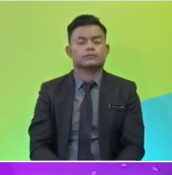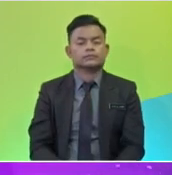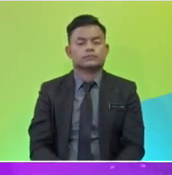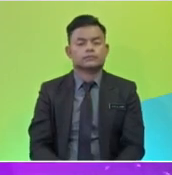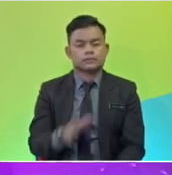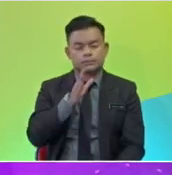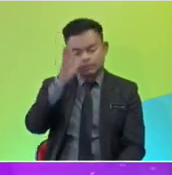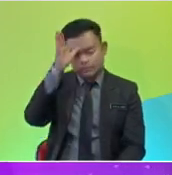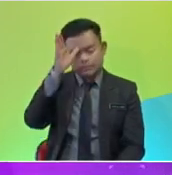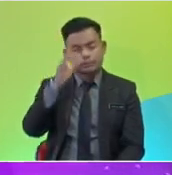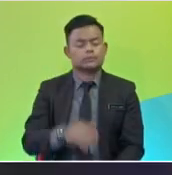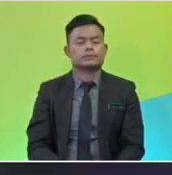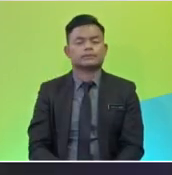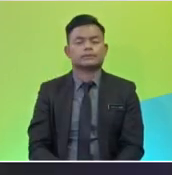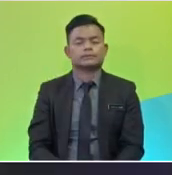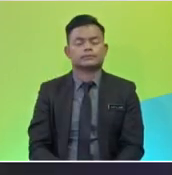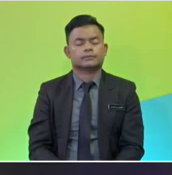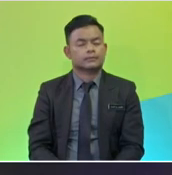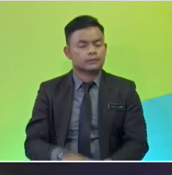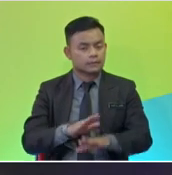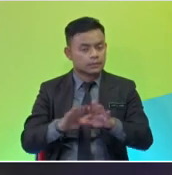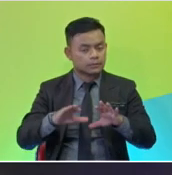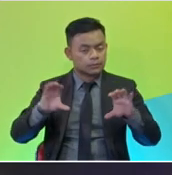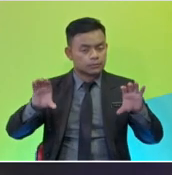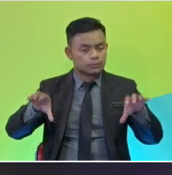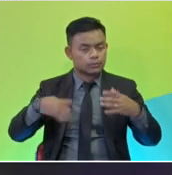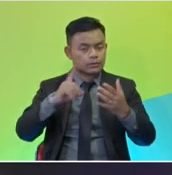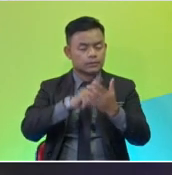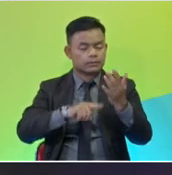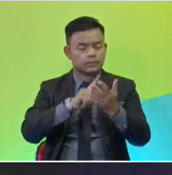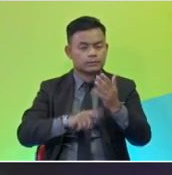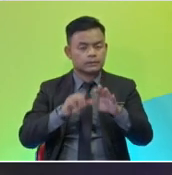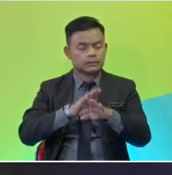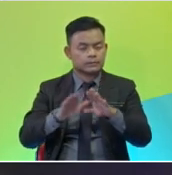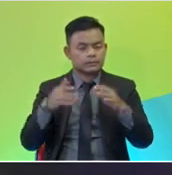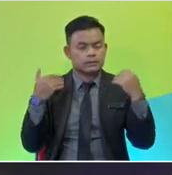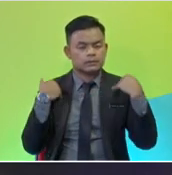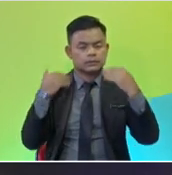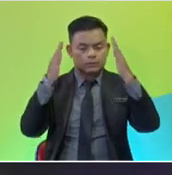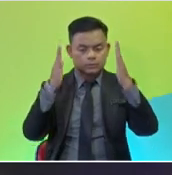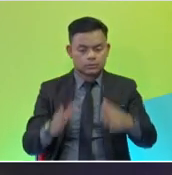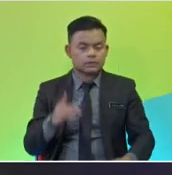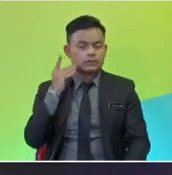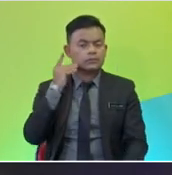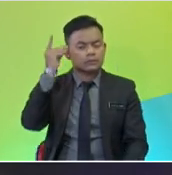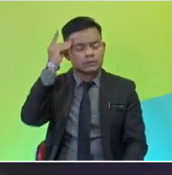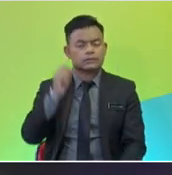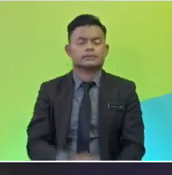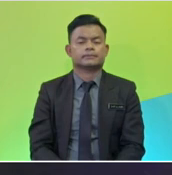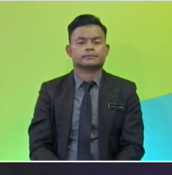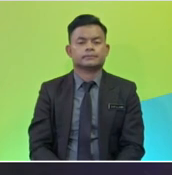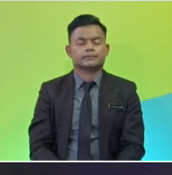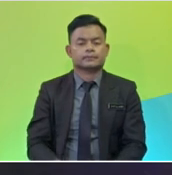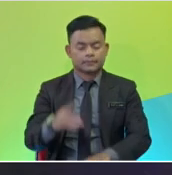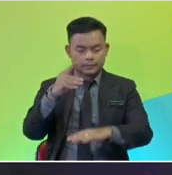tercedera okey Jangan lakukan perkara tersebut tanpa pengawasan orang lebih dewasa okey ini ni di rumah